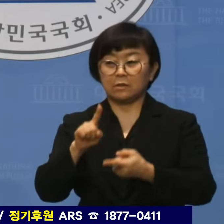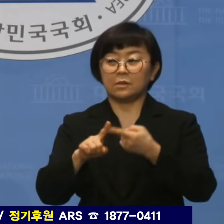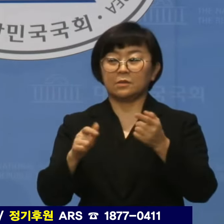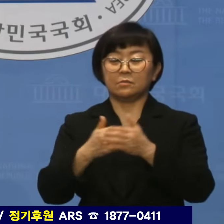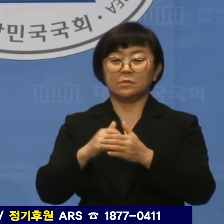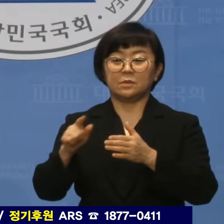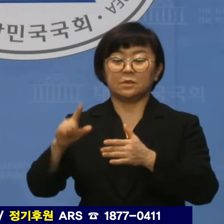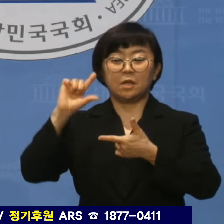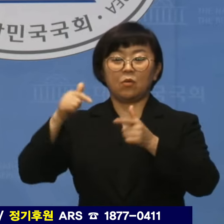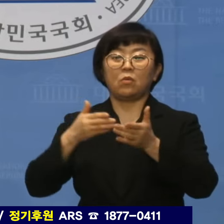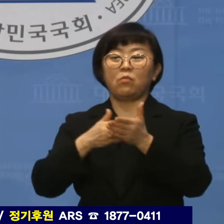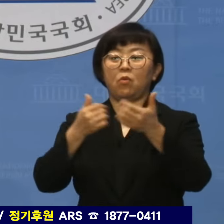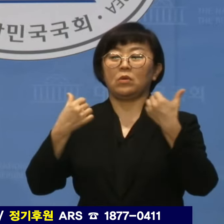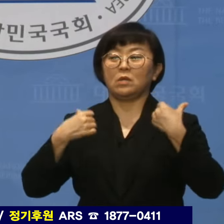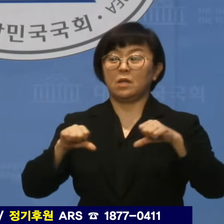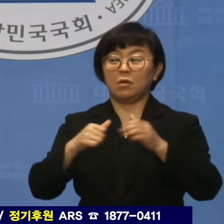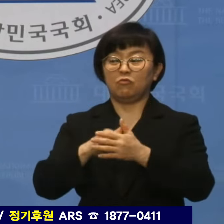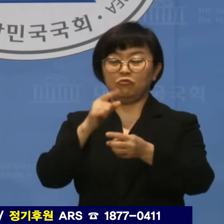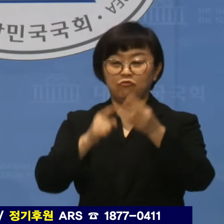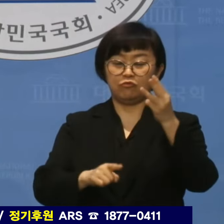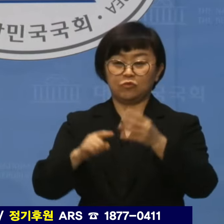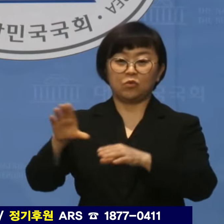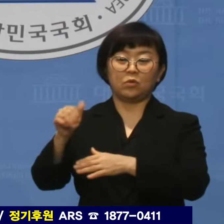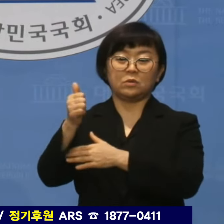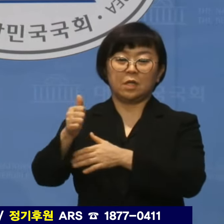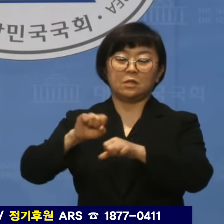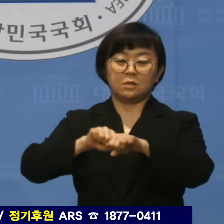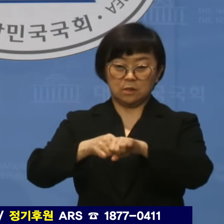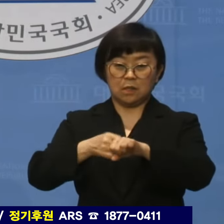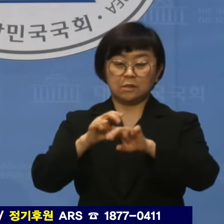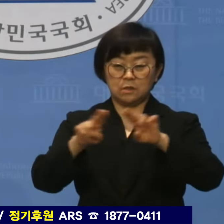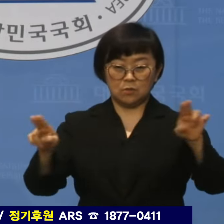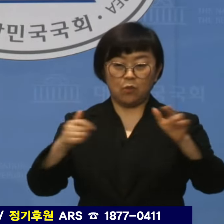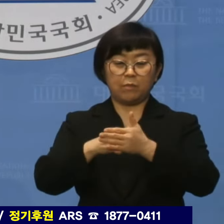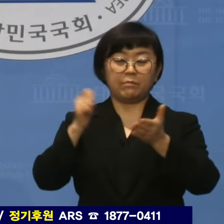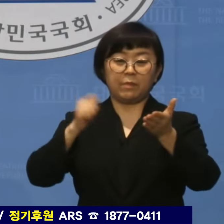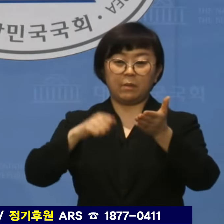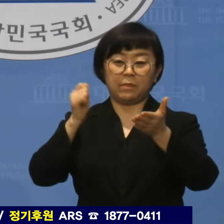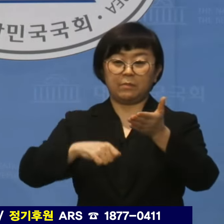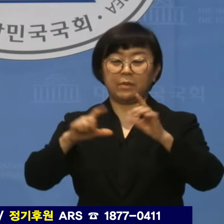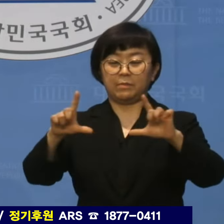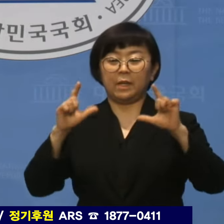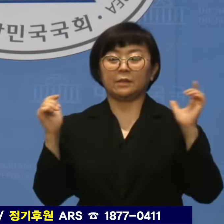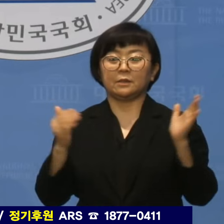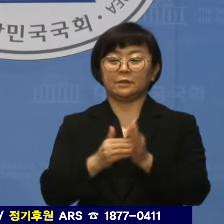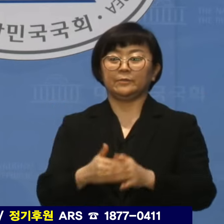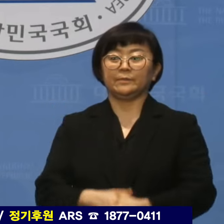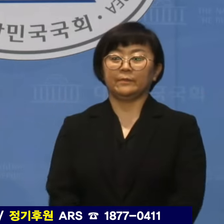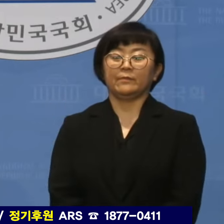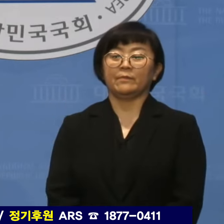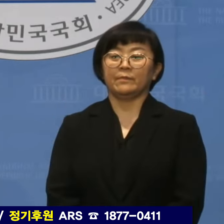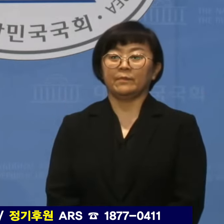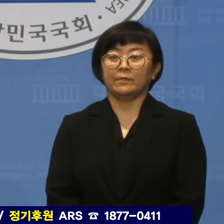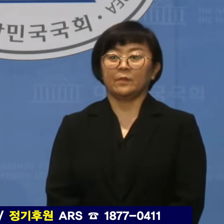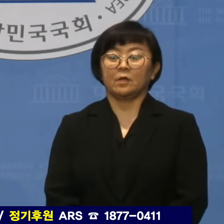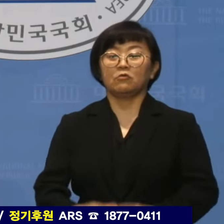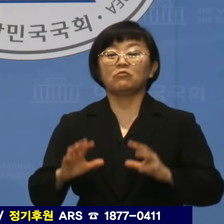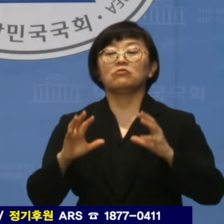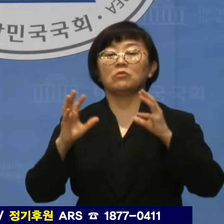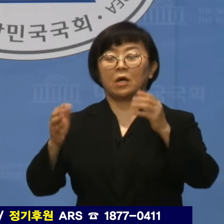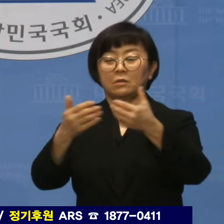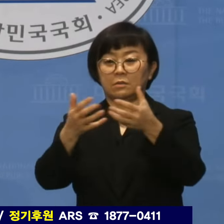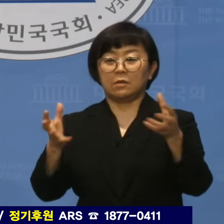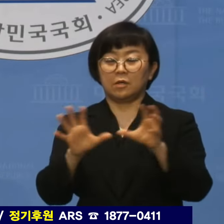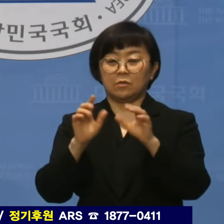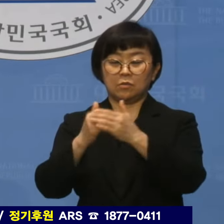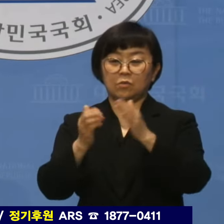듯이 상고를 포기하여 윤석열 총장 징계 취소 판결이 확정되었습니다.